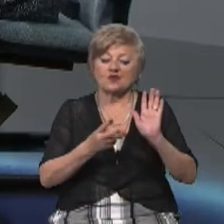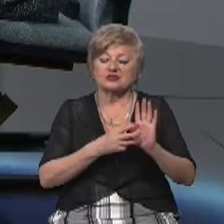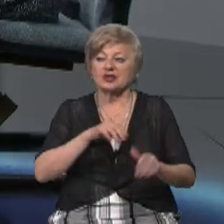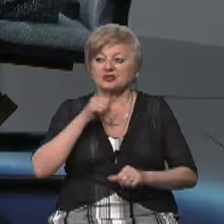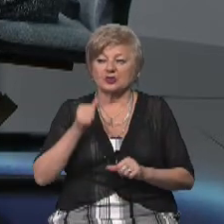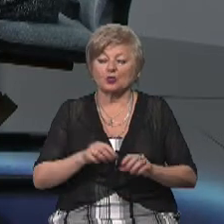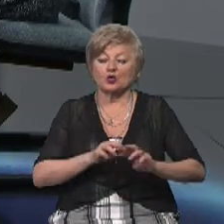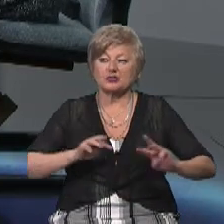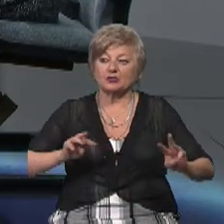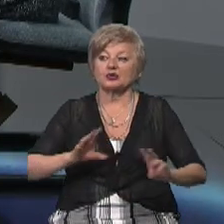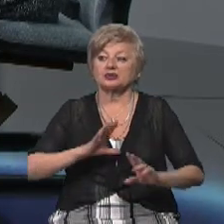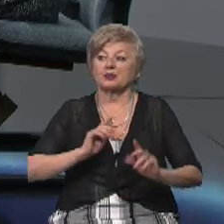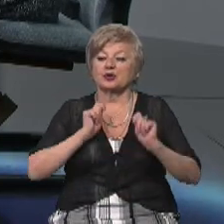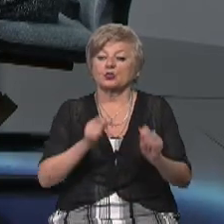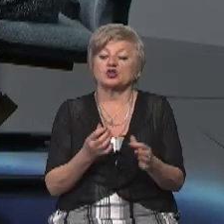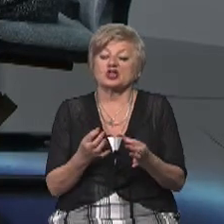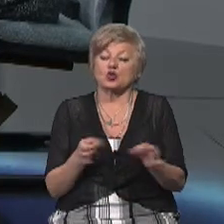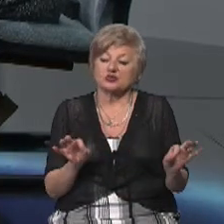році департаментом надано дозвіл.